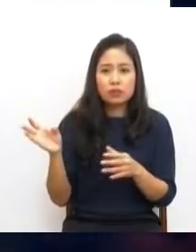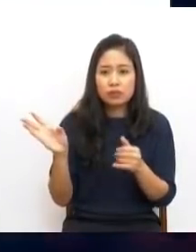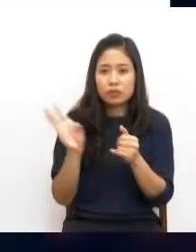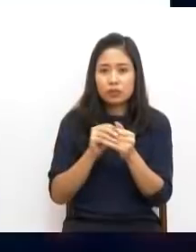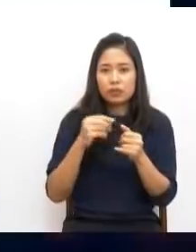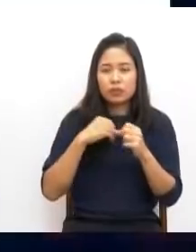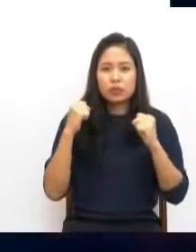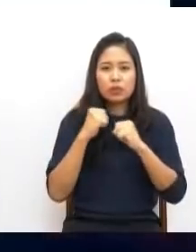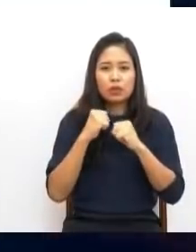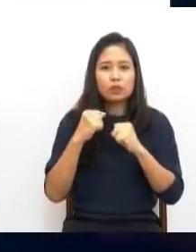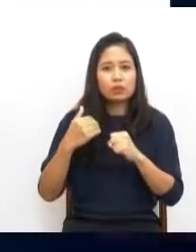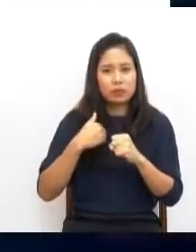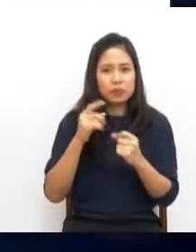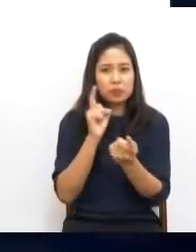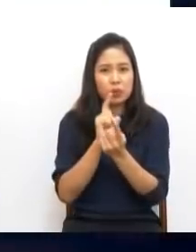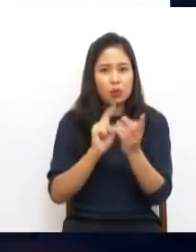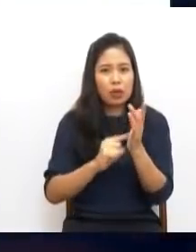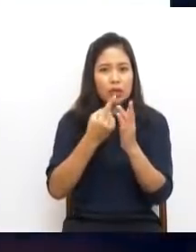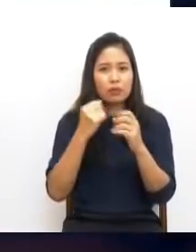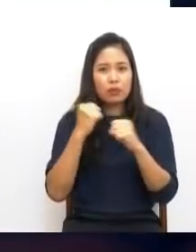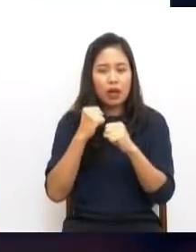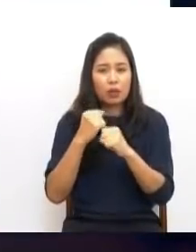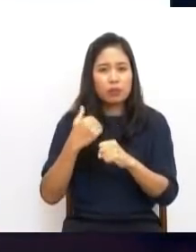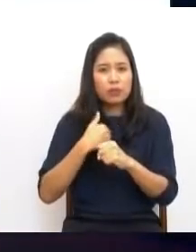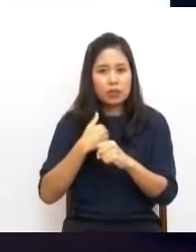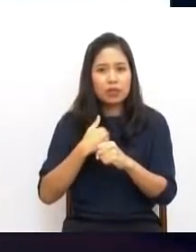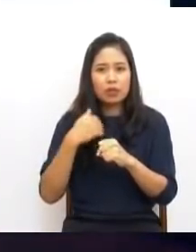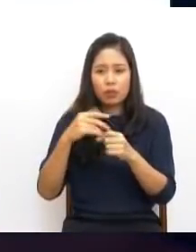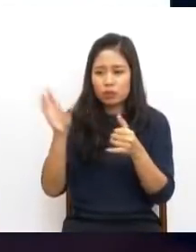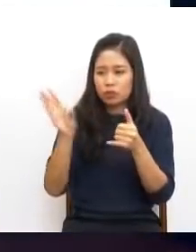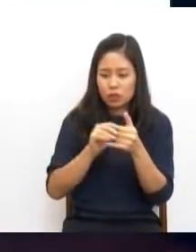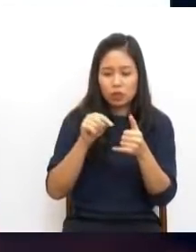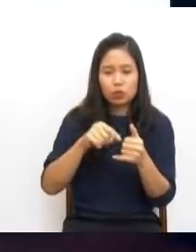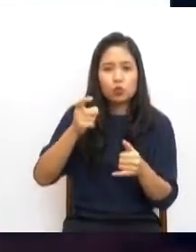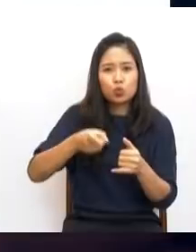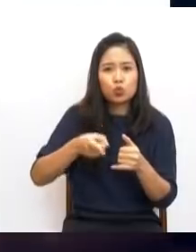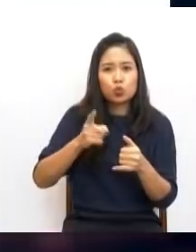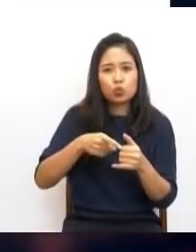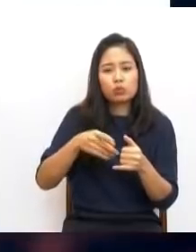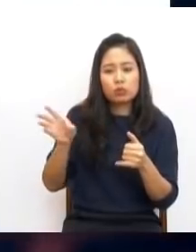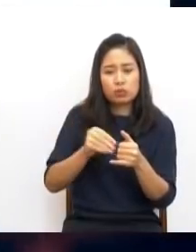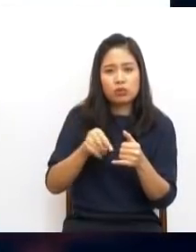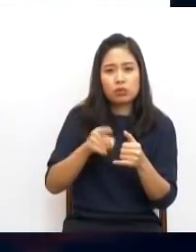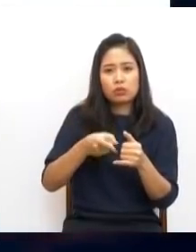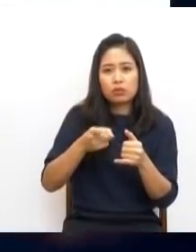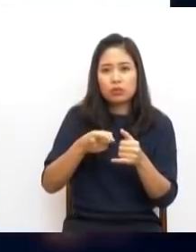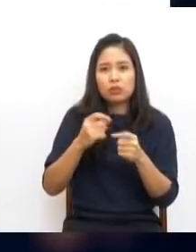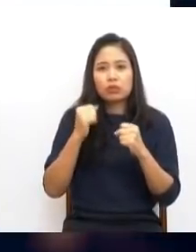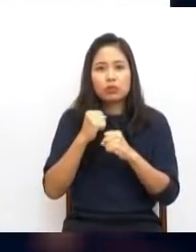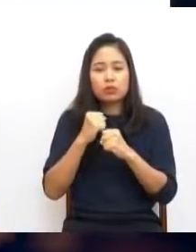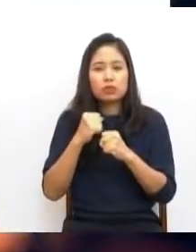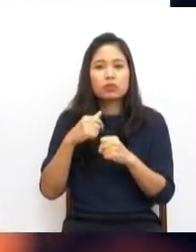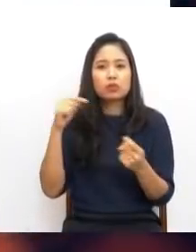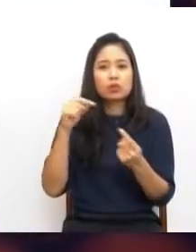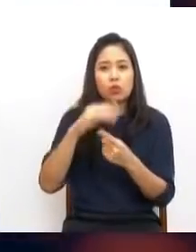วเราทราบแล้วว่าเชื้อตัวเนี้ยมันจะมามักจะระบาดในช่วงนี้เพราะฉะนั้นเลยเวลาที่จะพาบุตรหลานนะค